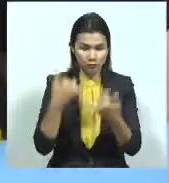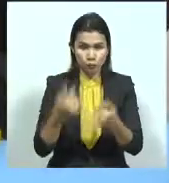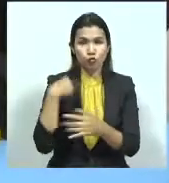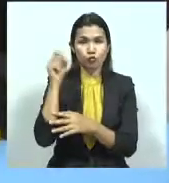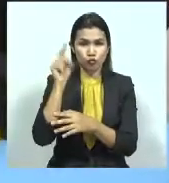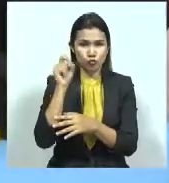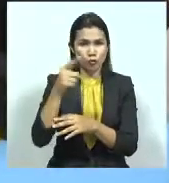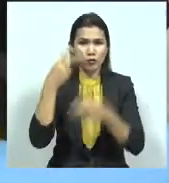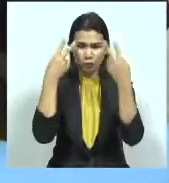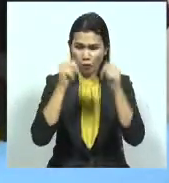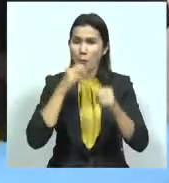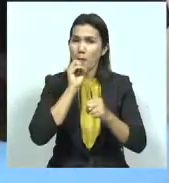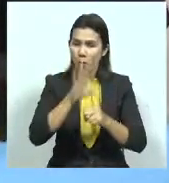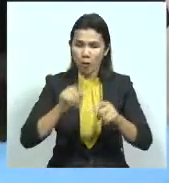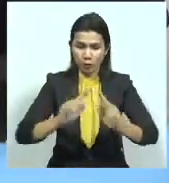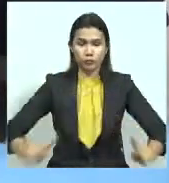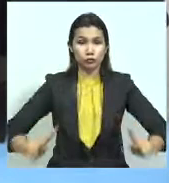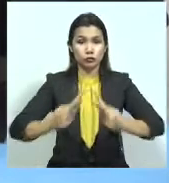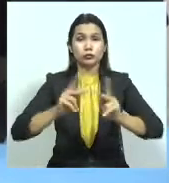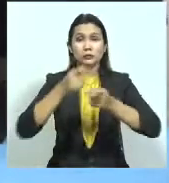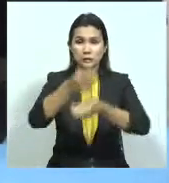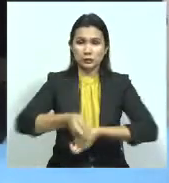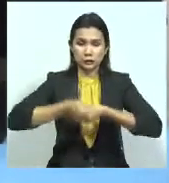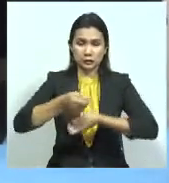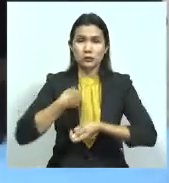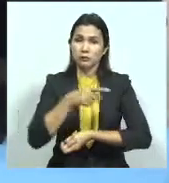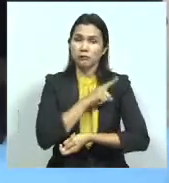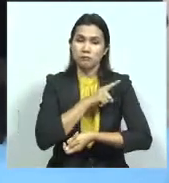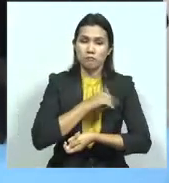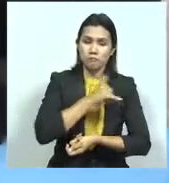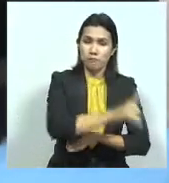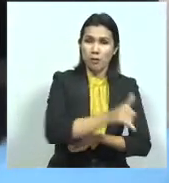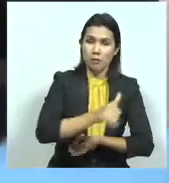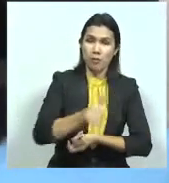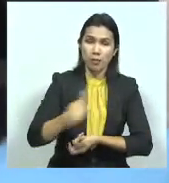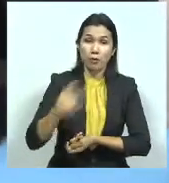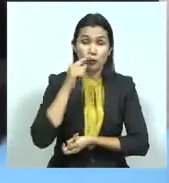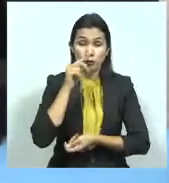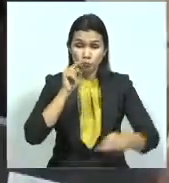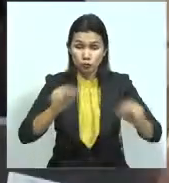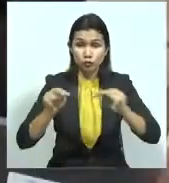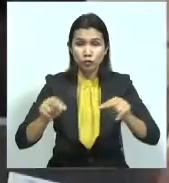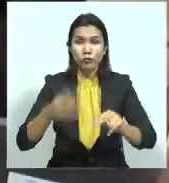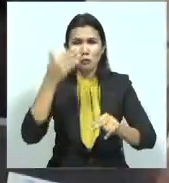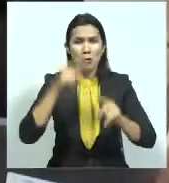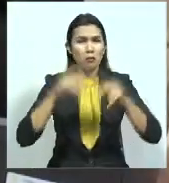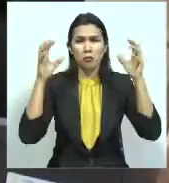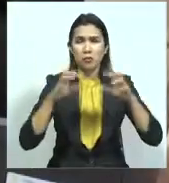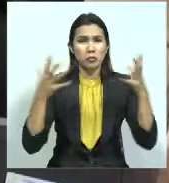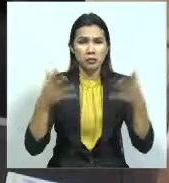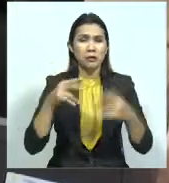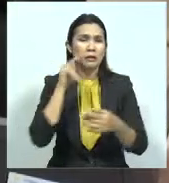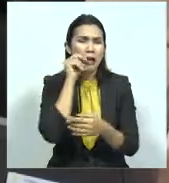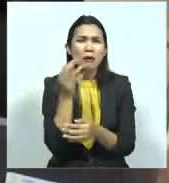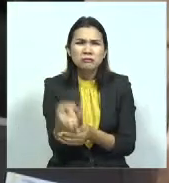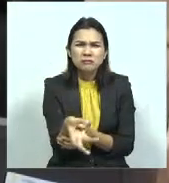ฐมนตรีกำชับให้กระทรวงเกษตรเร่งลงพื้นที่ติดตามสถานการณ์น้ำเนื่องจากฝนทิ้งช่วงทำให้มีปริมาณน้ำ